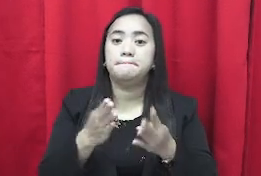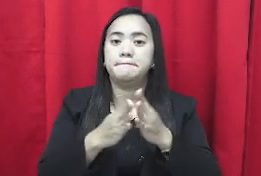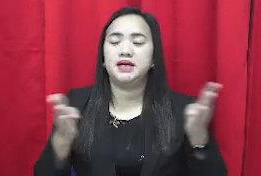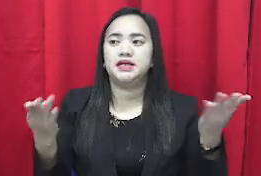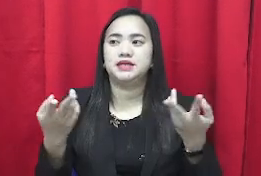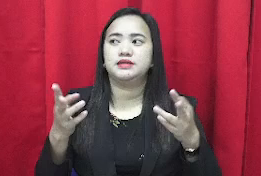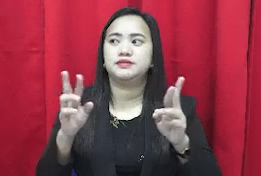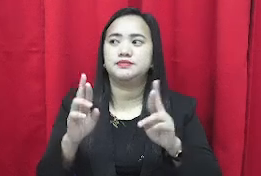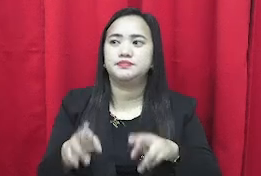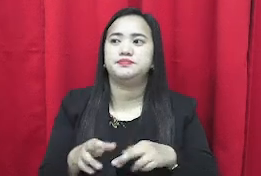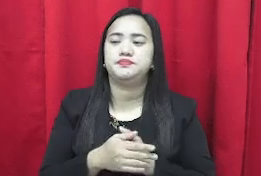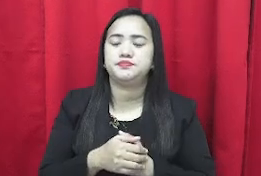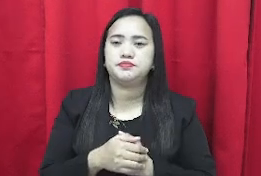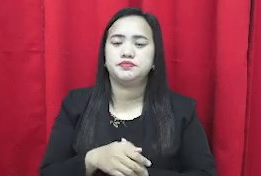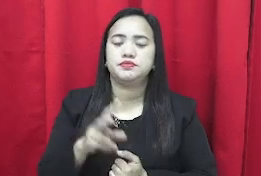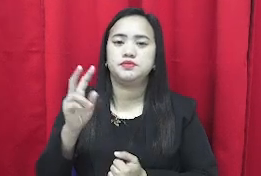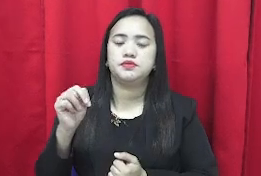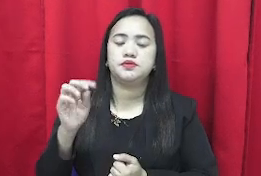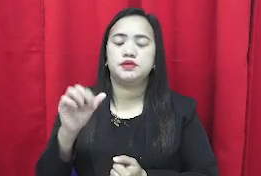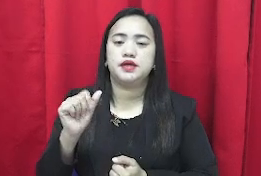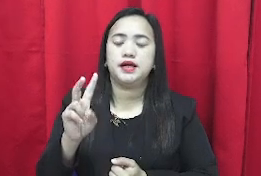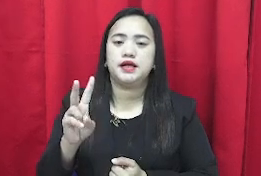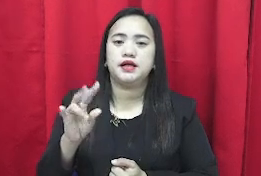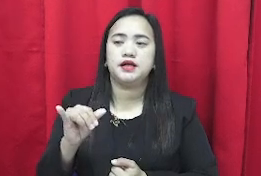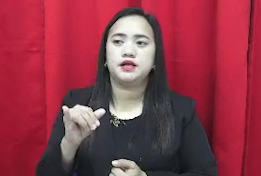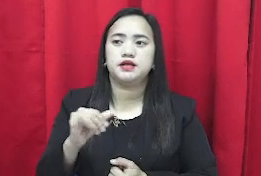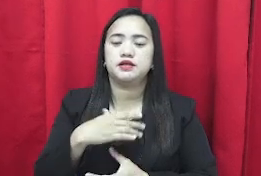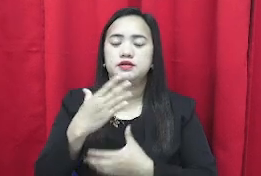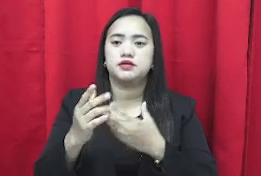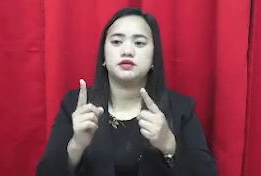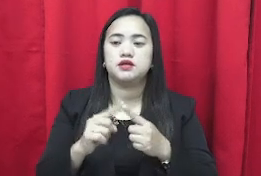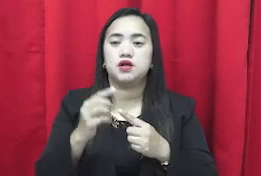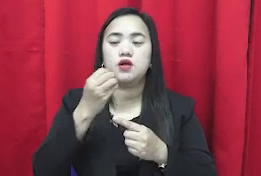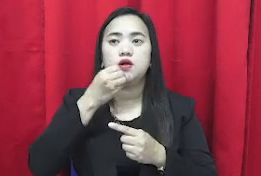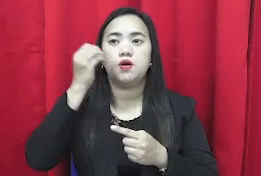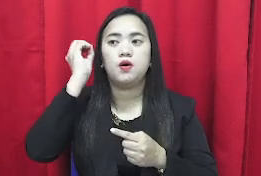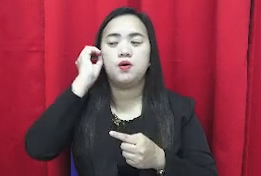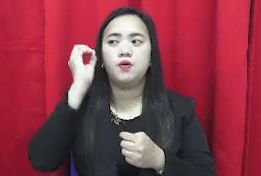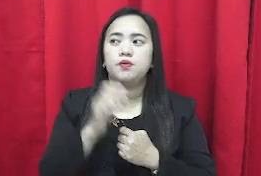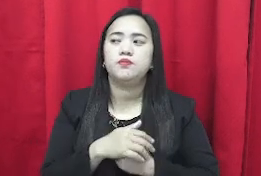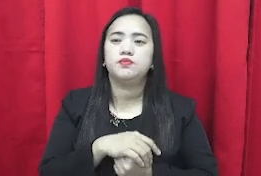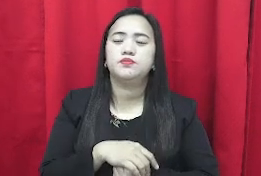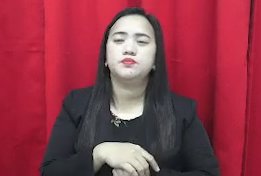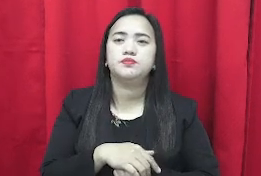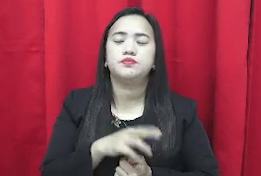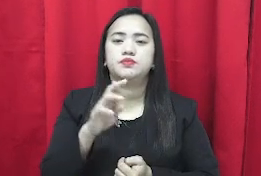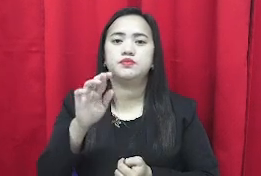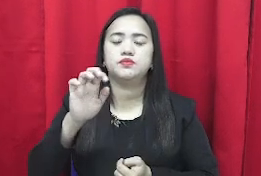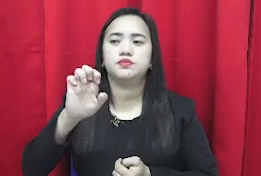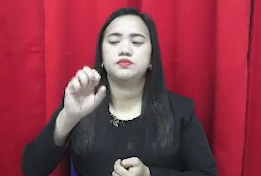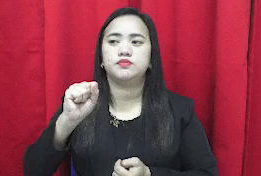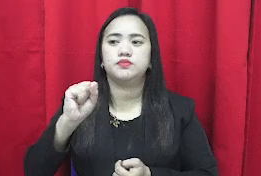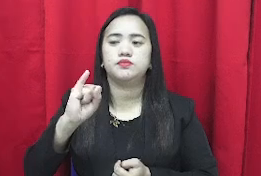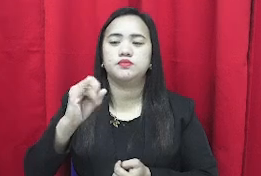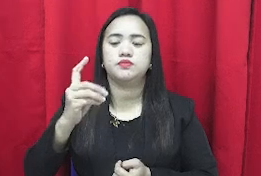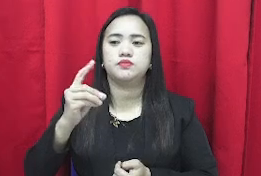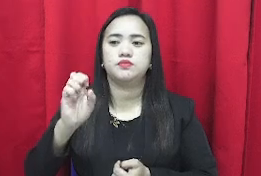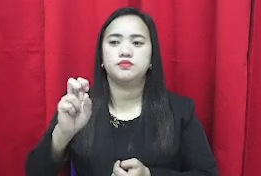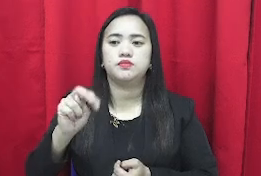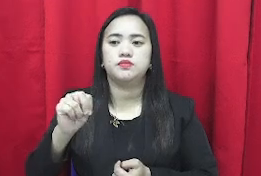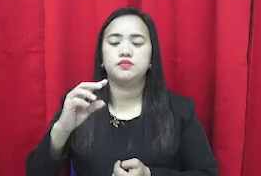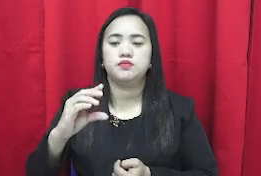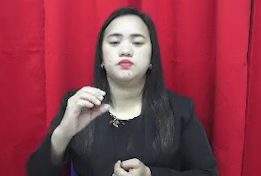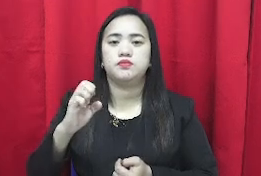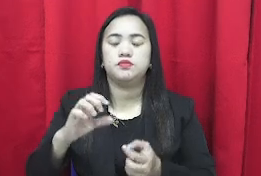kapatid spokes person ng Navy shoutout kay Sir Roy ang ating home kumbaga resident Uh host ng